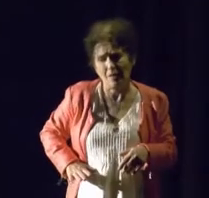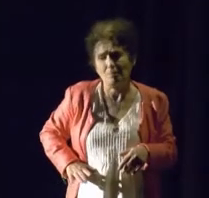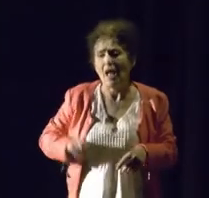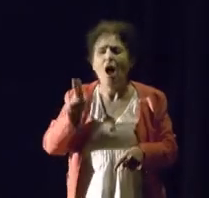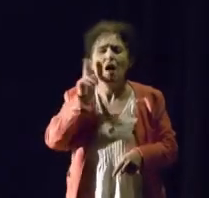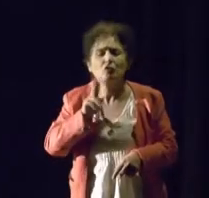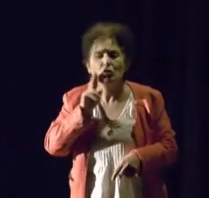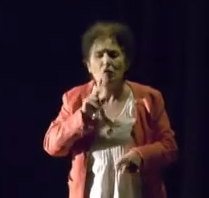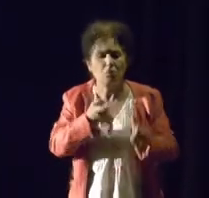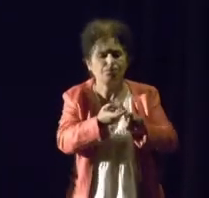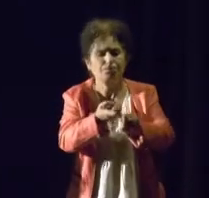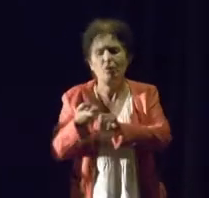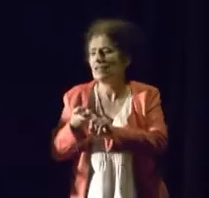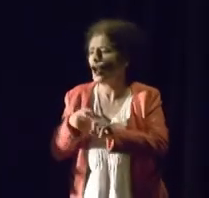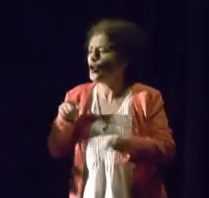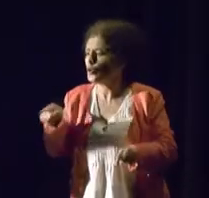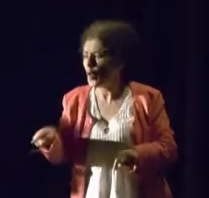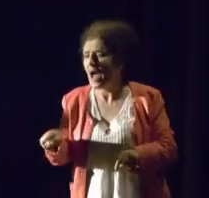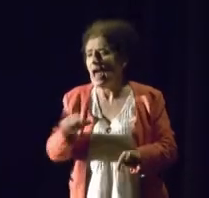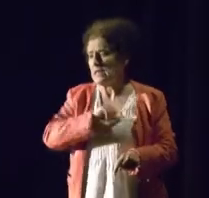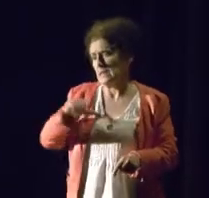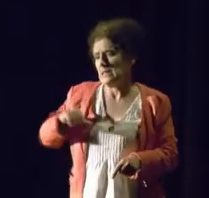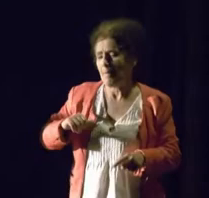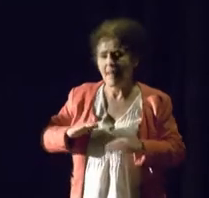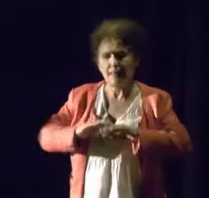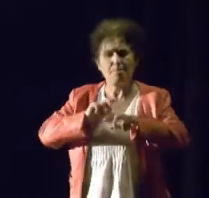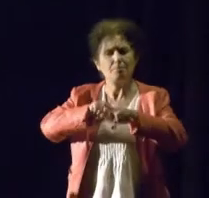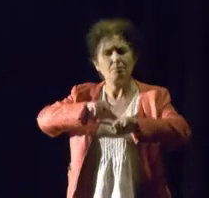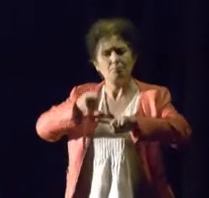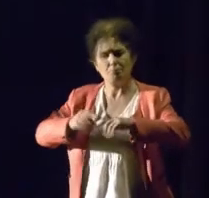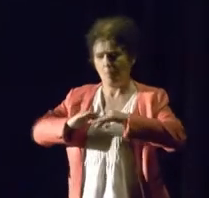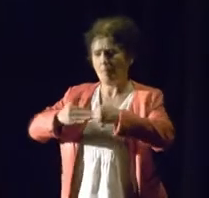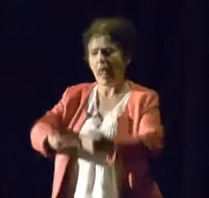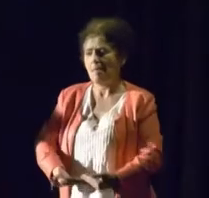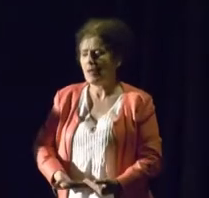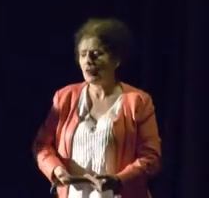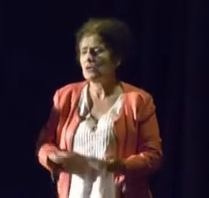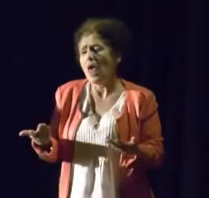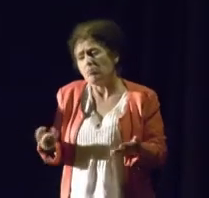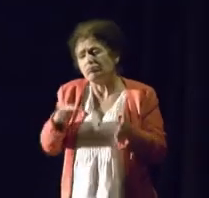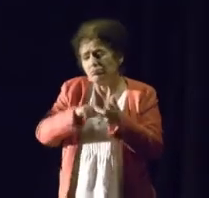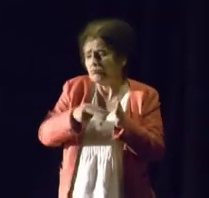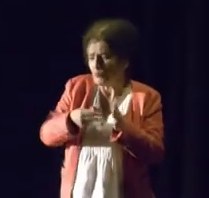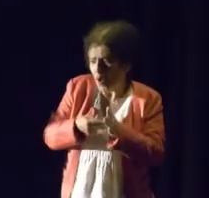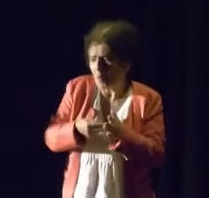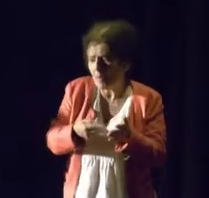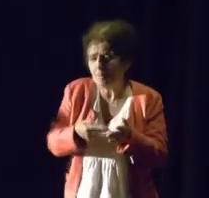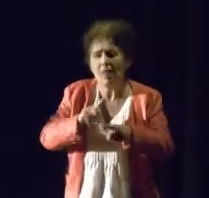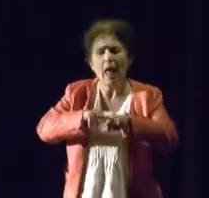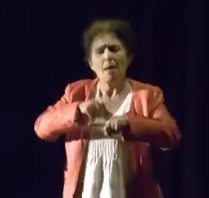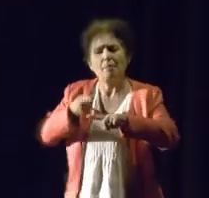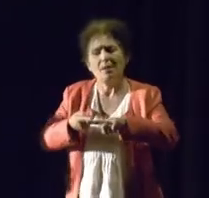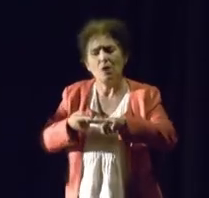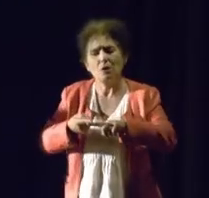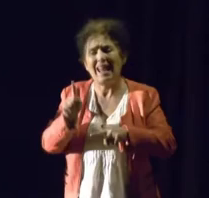е едноставно поврзано со тоа дека самата бременост е проблем. Значи, бременоста